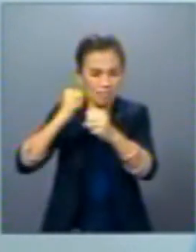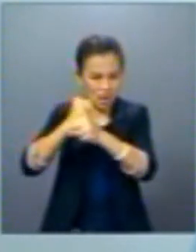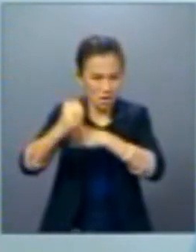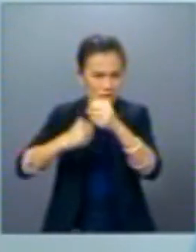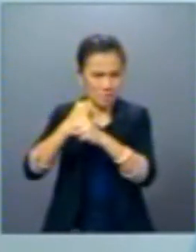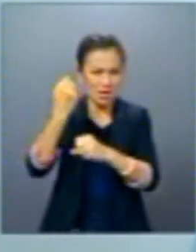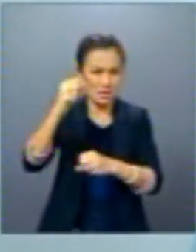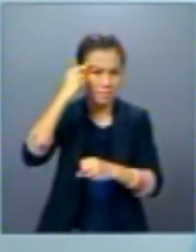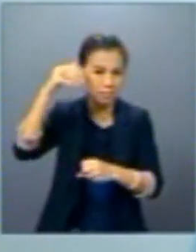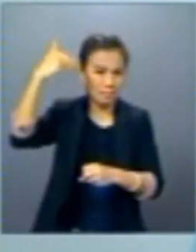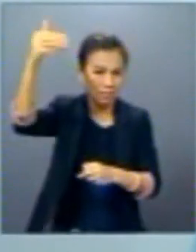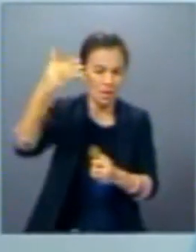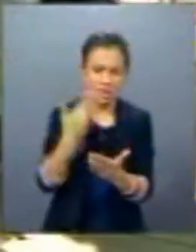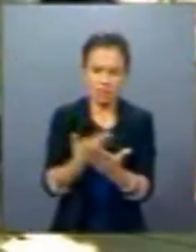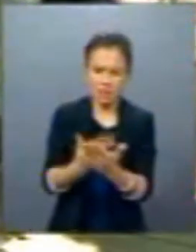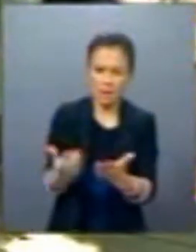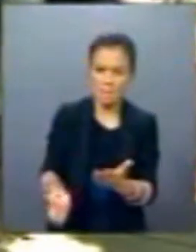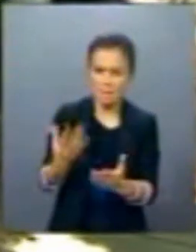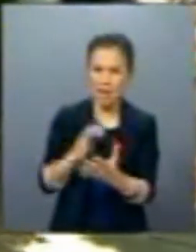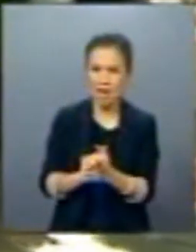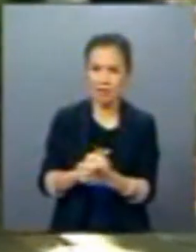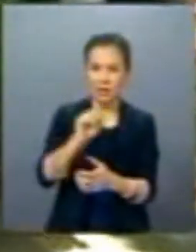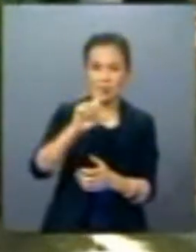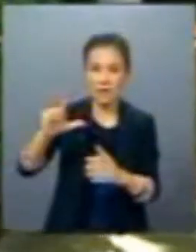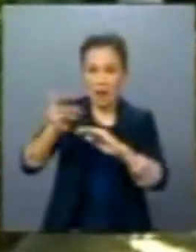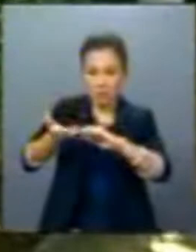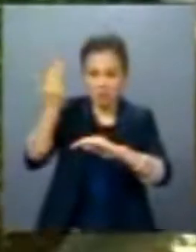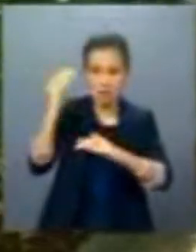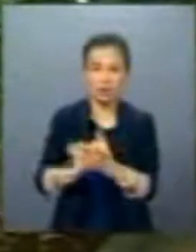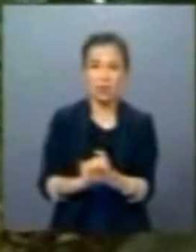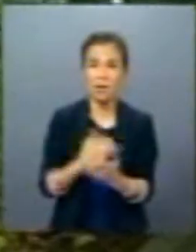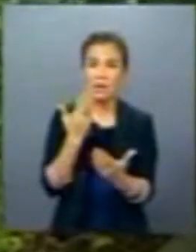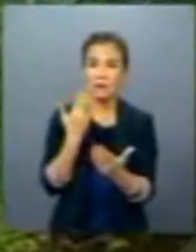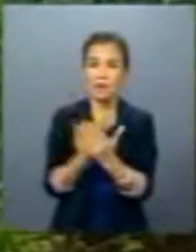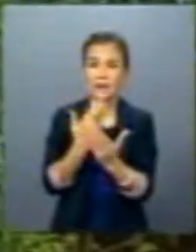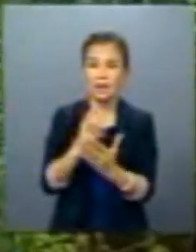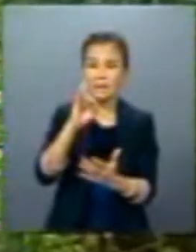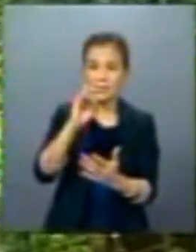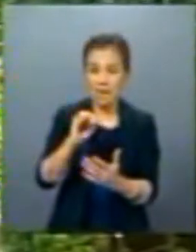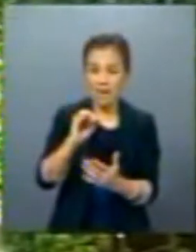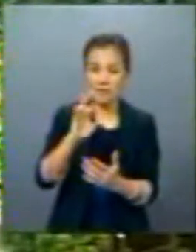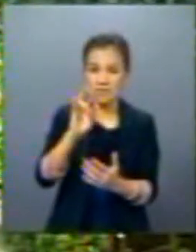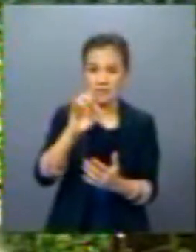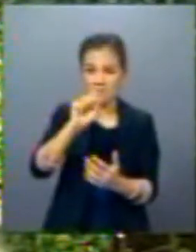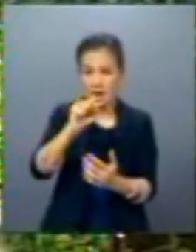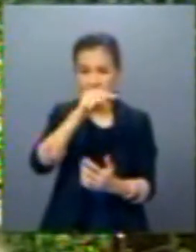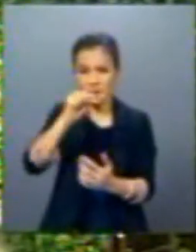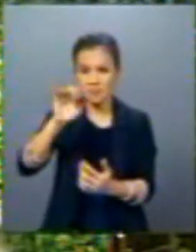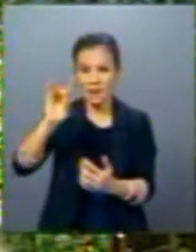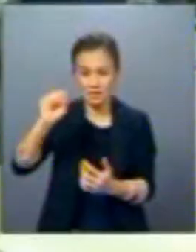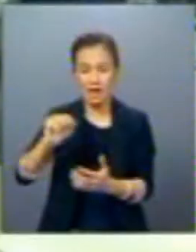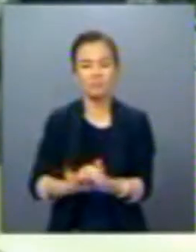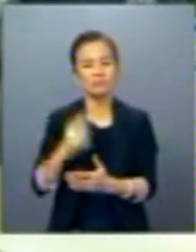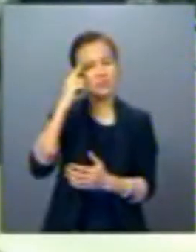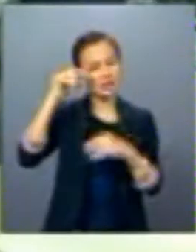รถมีราคาสูงหรือว่าเกิน1ล้านบาทขึ้นไปถ้าหากราคาอยู่ที่ประมาณ 700,000 ถึง 800,000 บาทก็มีโอกาสที่ผู้บริโภคจะ